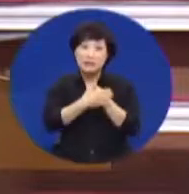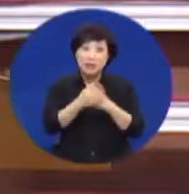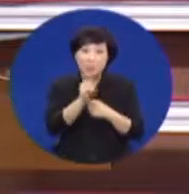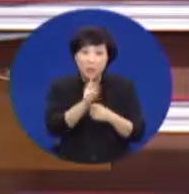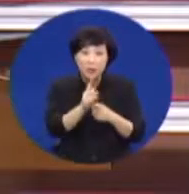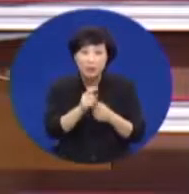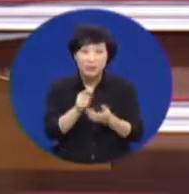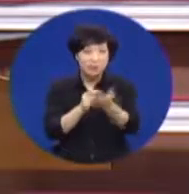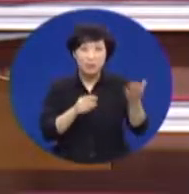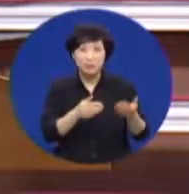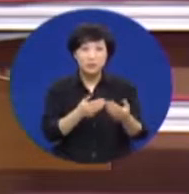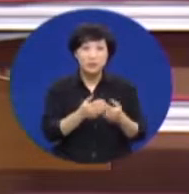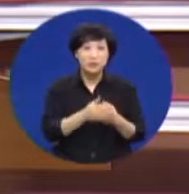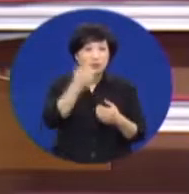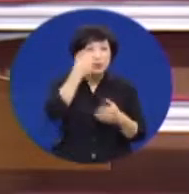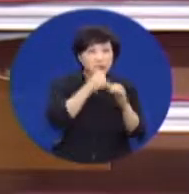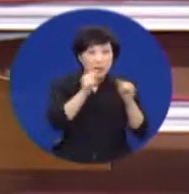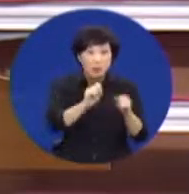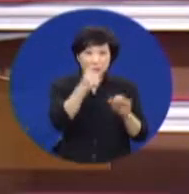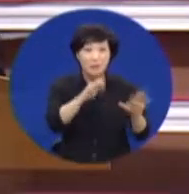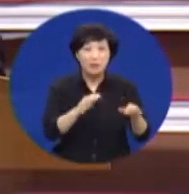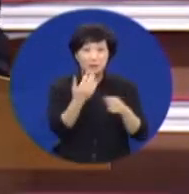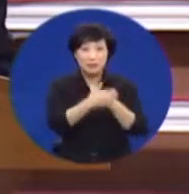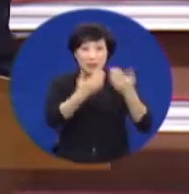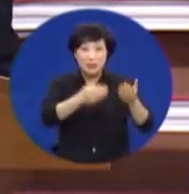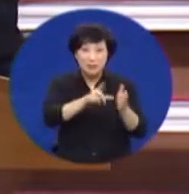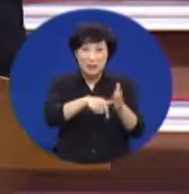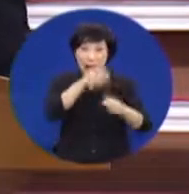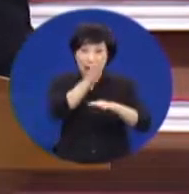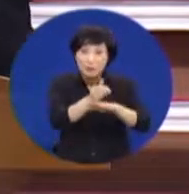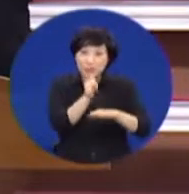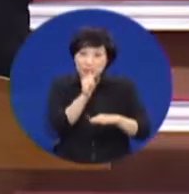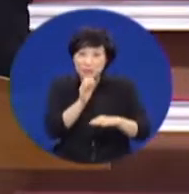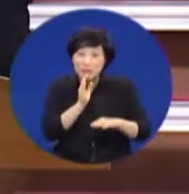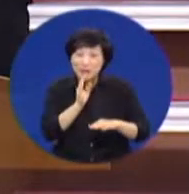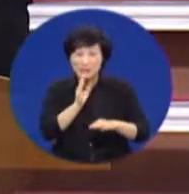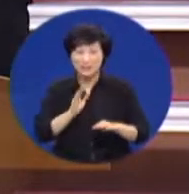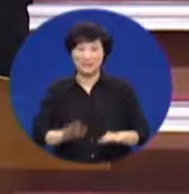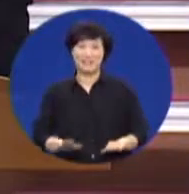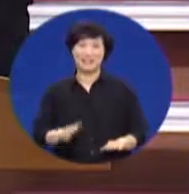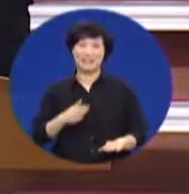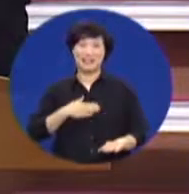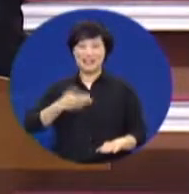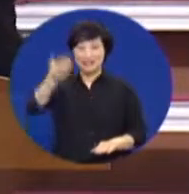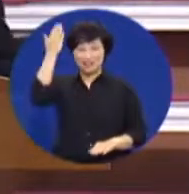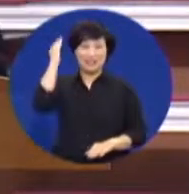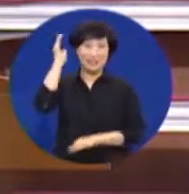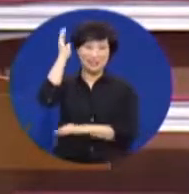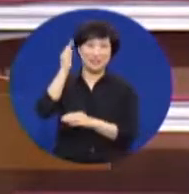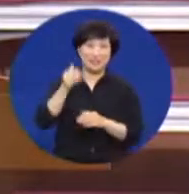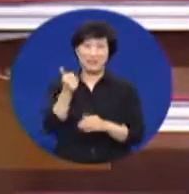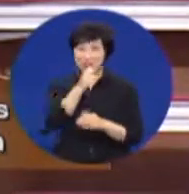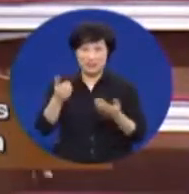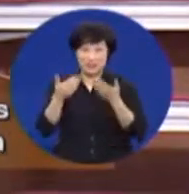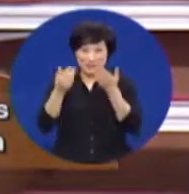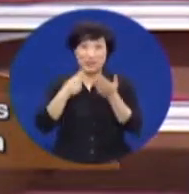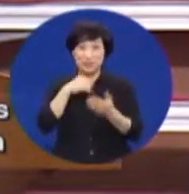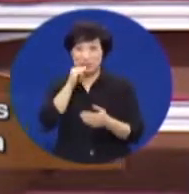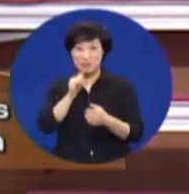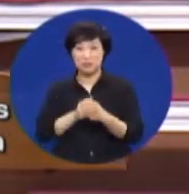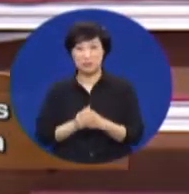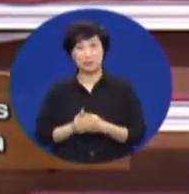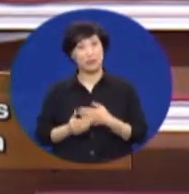입어도 감사하잖아요. 제가 자주 말씀드렸죠.